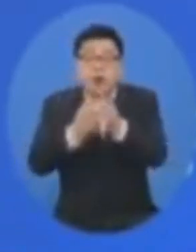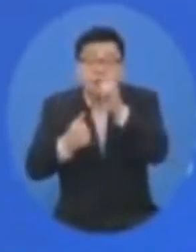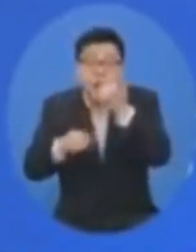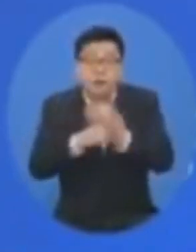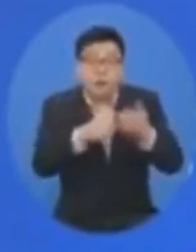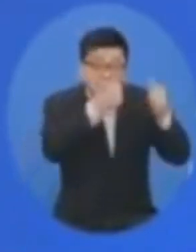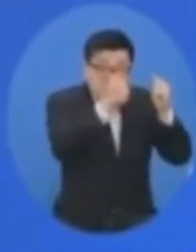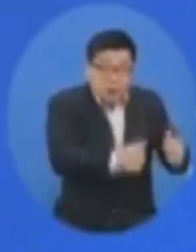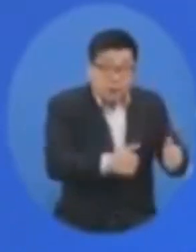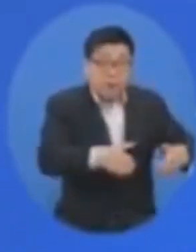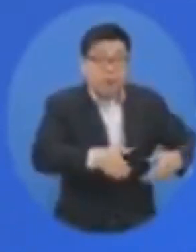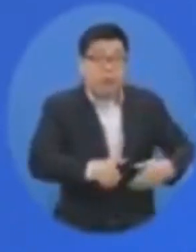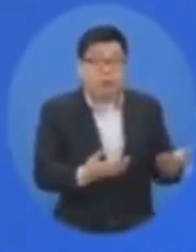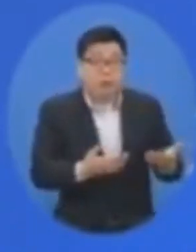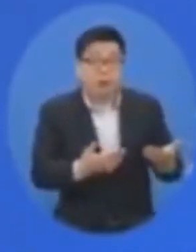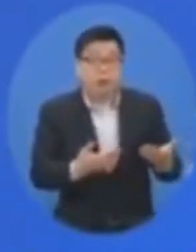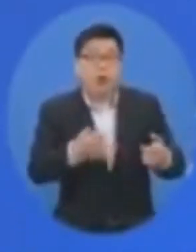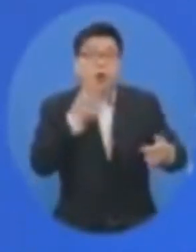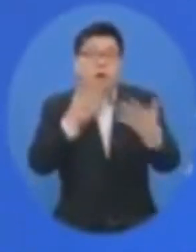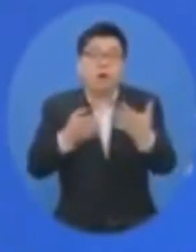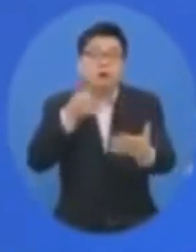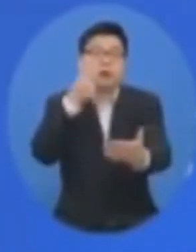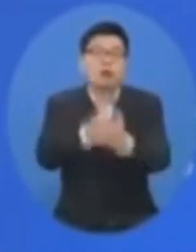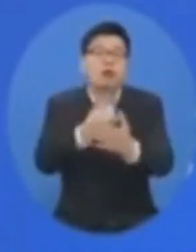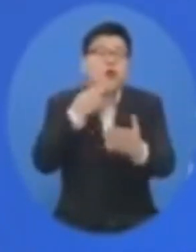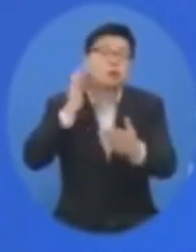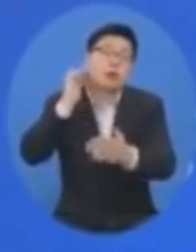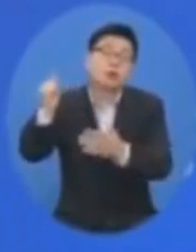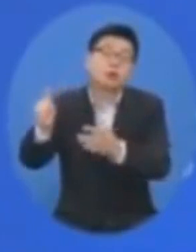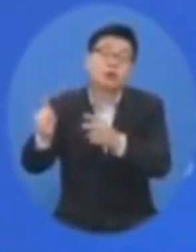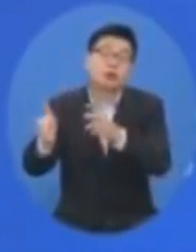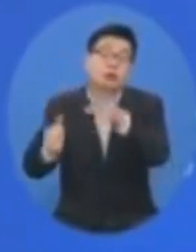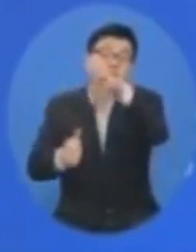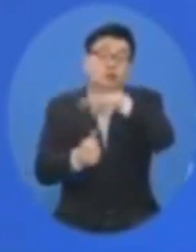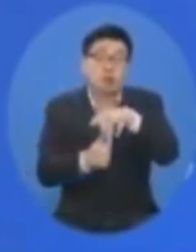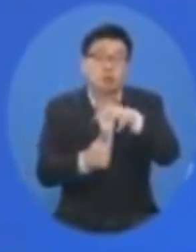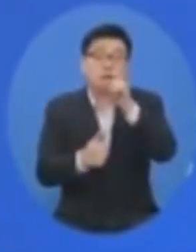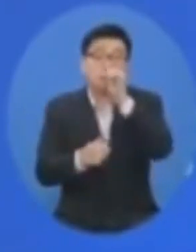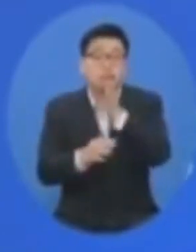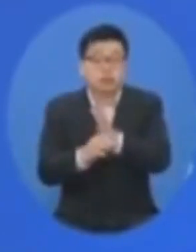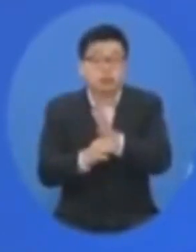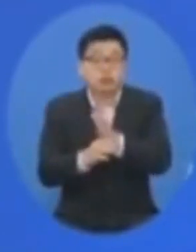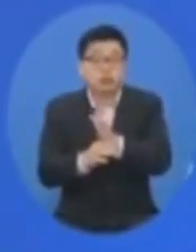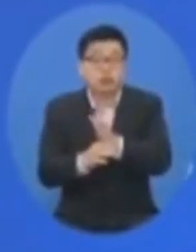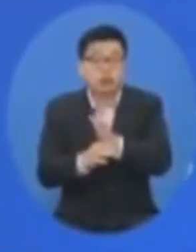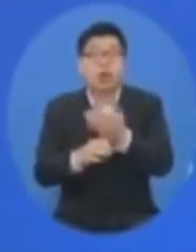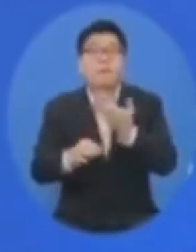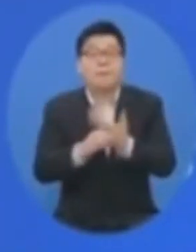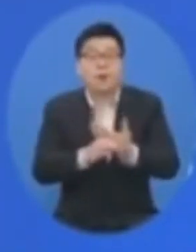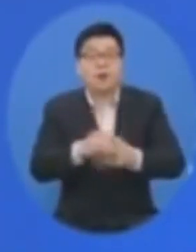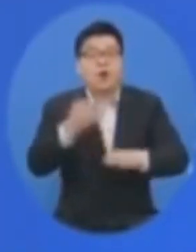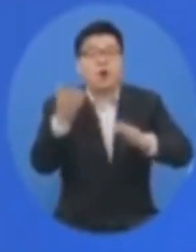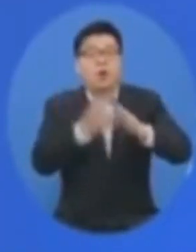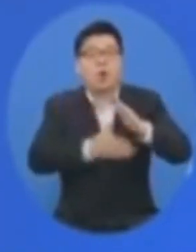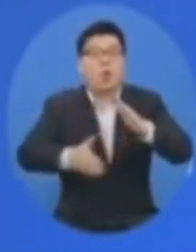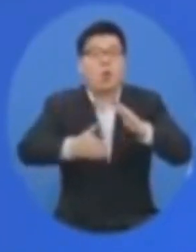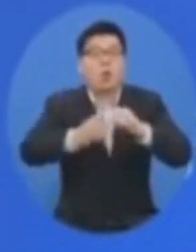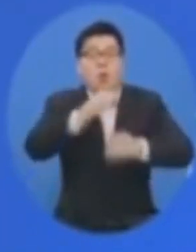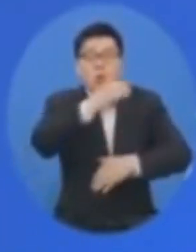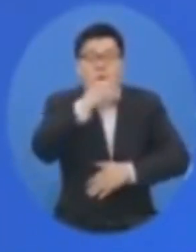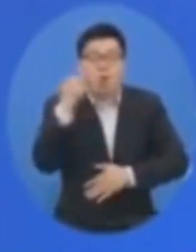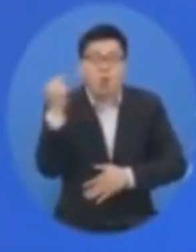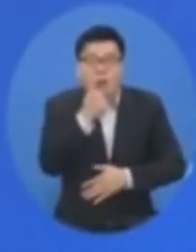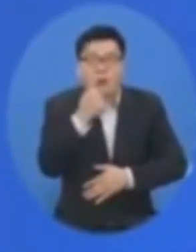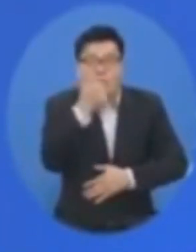확정된 증거도 없이 대통령을 끌어내려놓고 이제 구속까지 했다. 구속까지 했으면 공정한 재판이라도 받게 해줘야